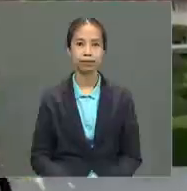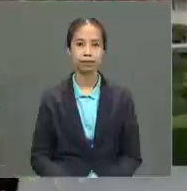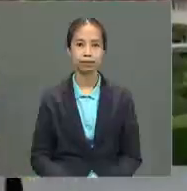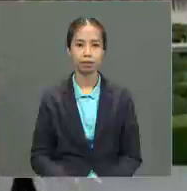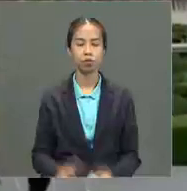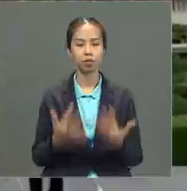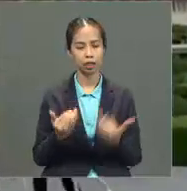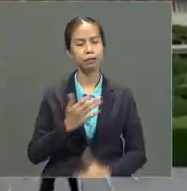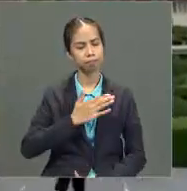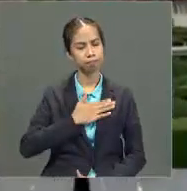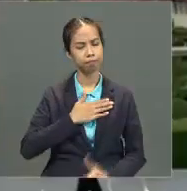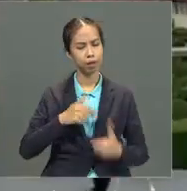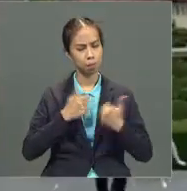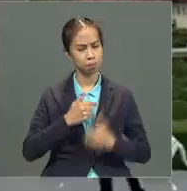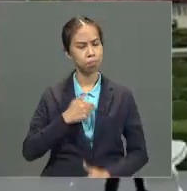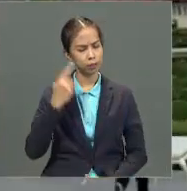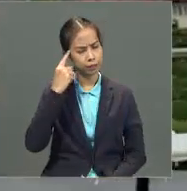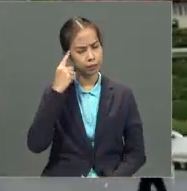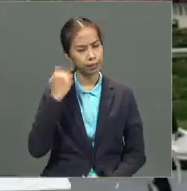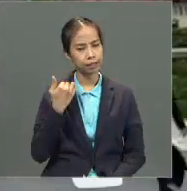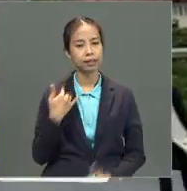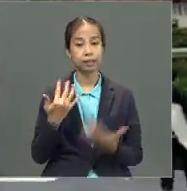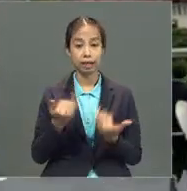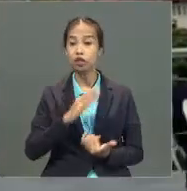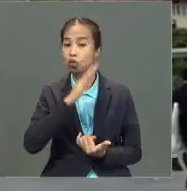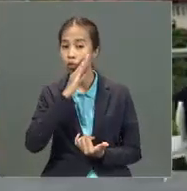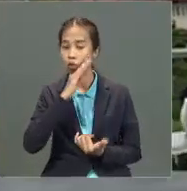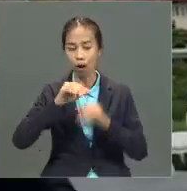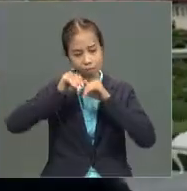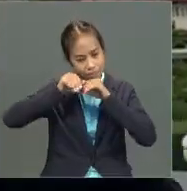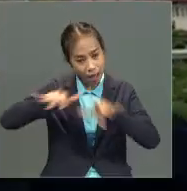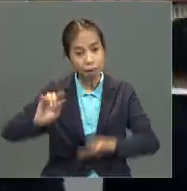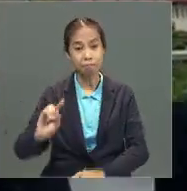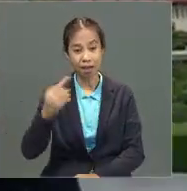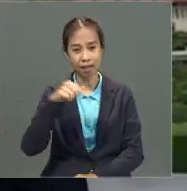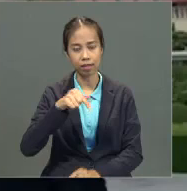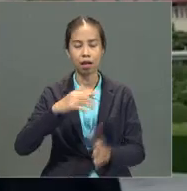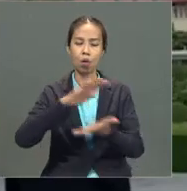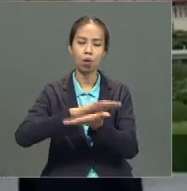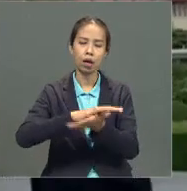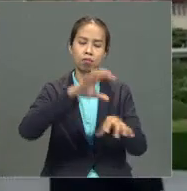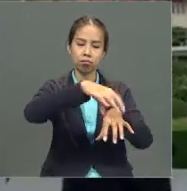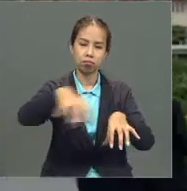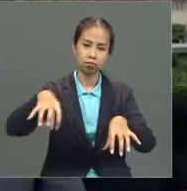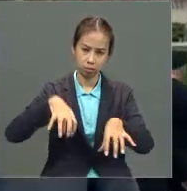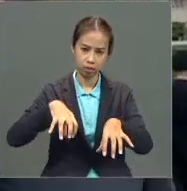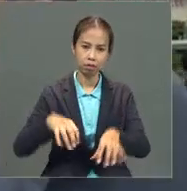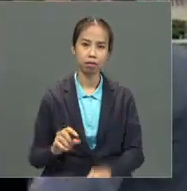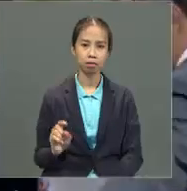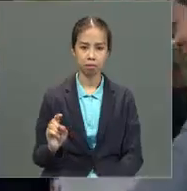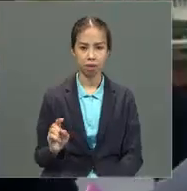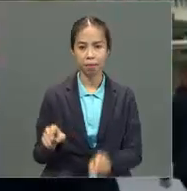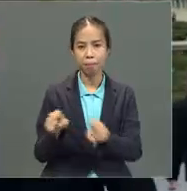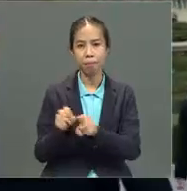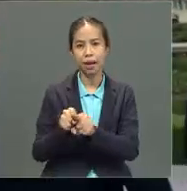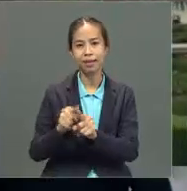วันนี้เรามั่นใจว่าหากมีการระบาดเนี่ยทุกโรงเรียนนะครับสามารถมีมาตรการในการกลับไปทำการเรียนการสอนแบบ